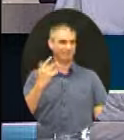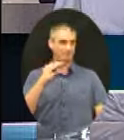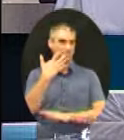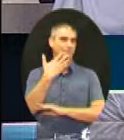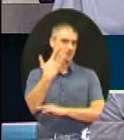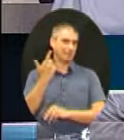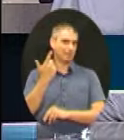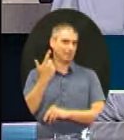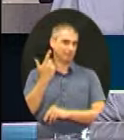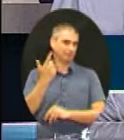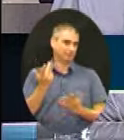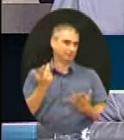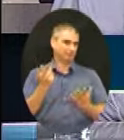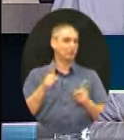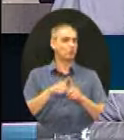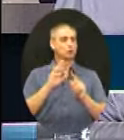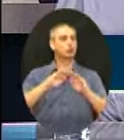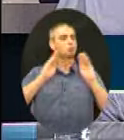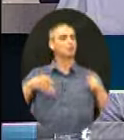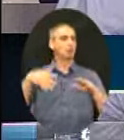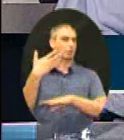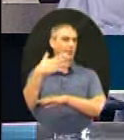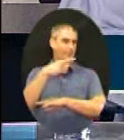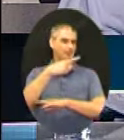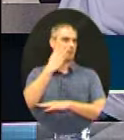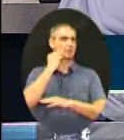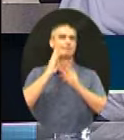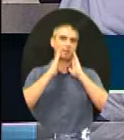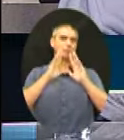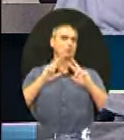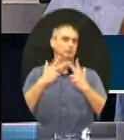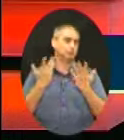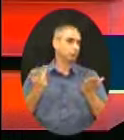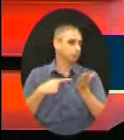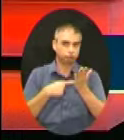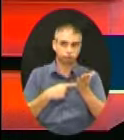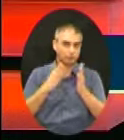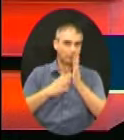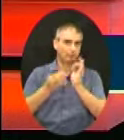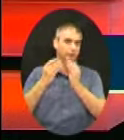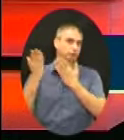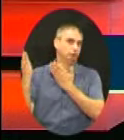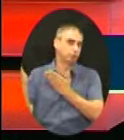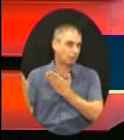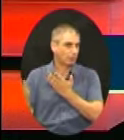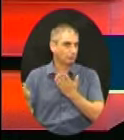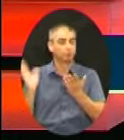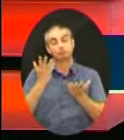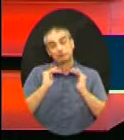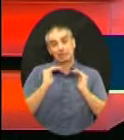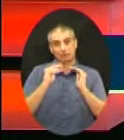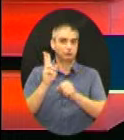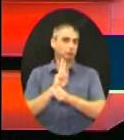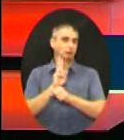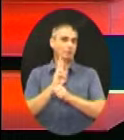במדינה אני חושב שיש לנו מוסדות במדינה שנהנים מאמון הציבור בית המשפט יחסית